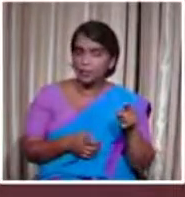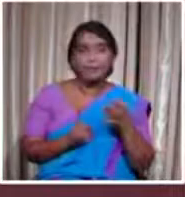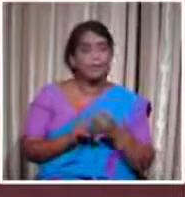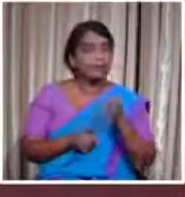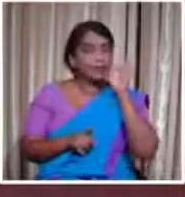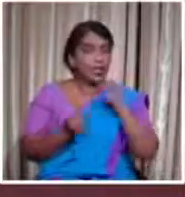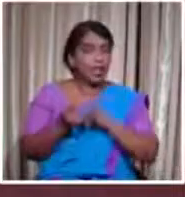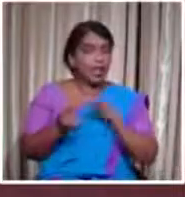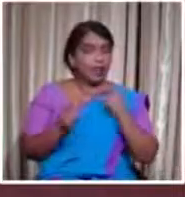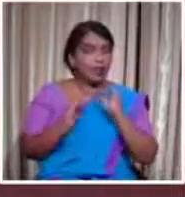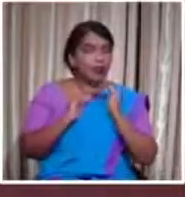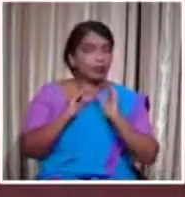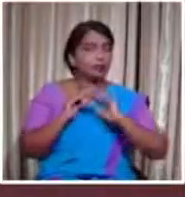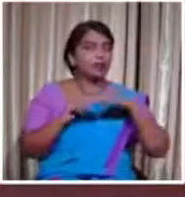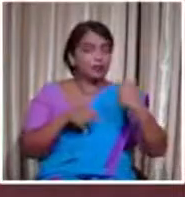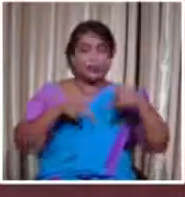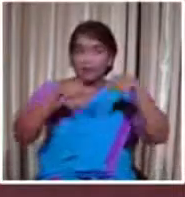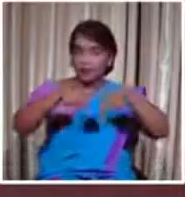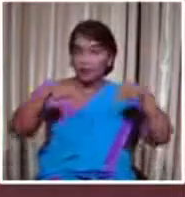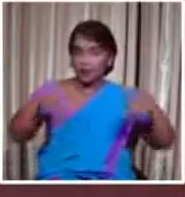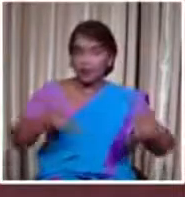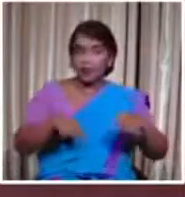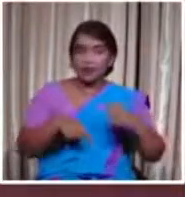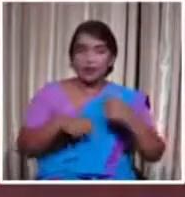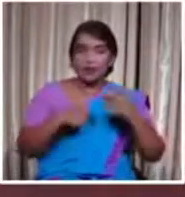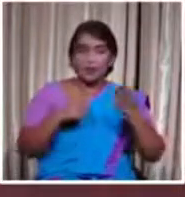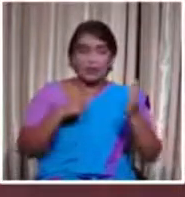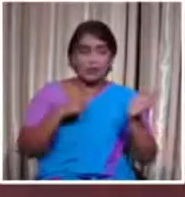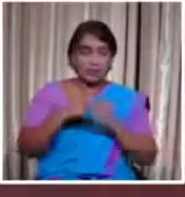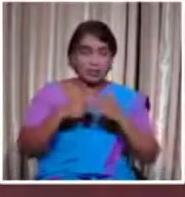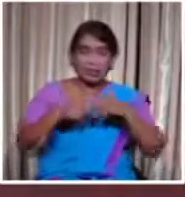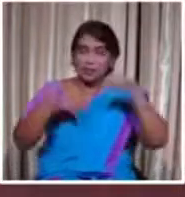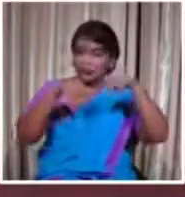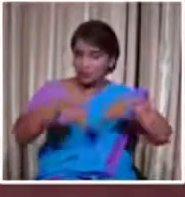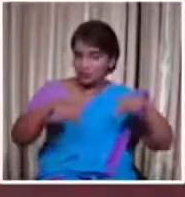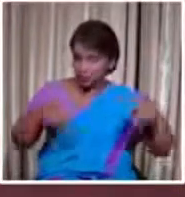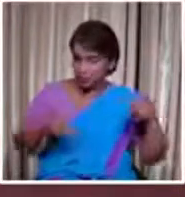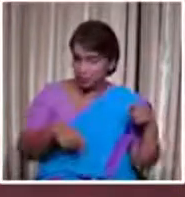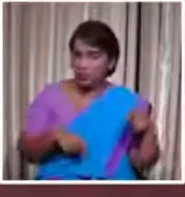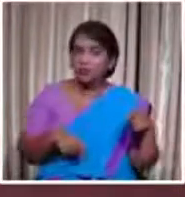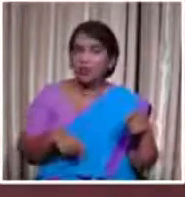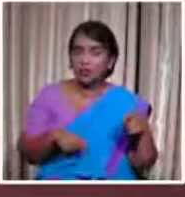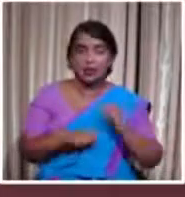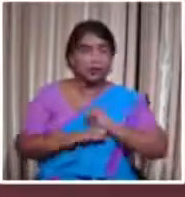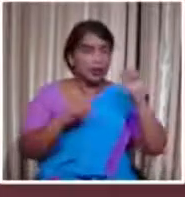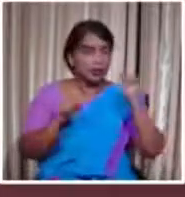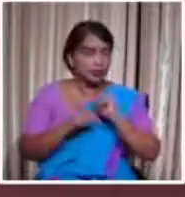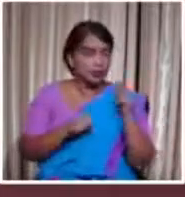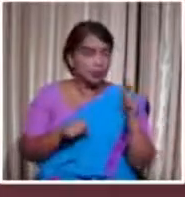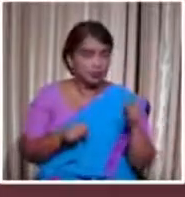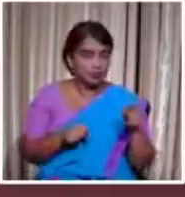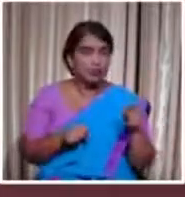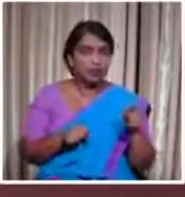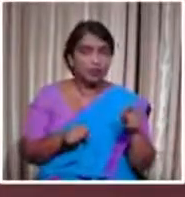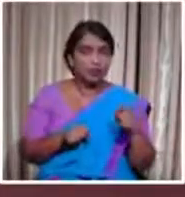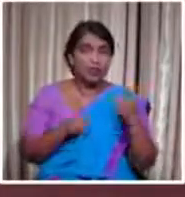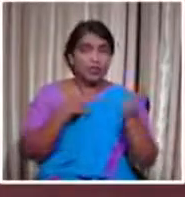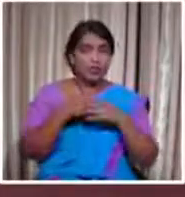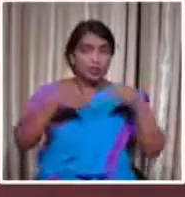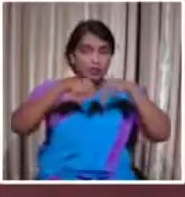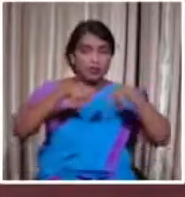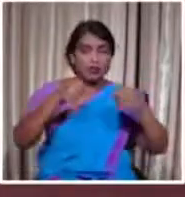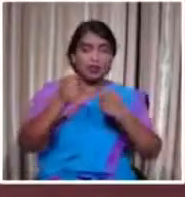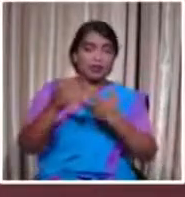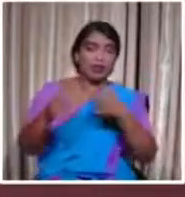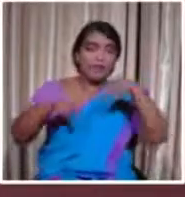ජනාධිපති ලේකම් කාර්යාල ඉස්සරහා වැට චීනච්චට්ටි වැටක් ගරු අගමැතිතුමනි මේ අරගල කරුවන් මේ චීනච්චට්ටි වැටම